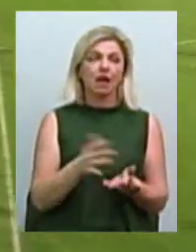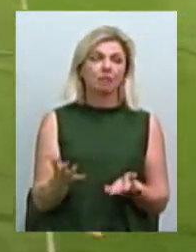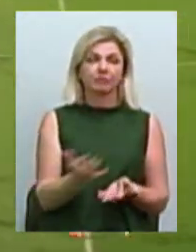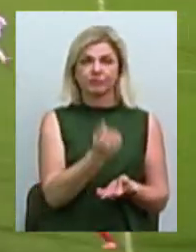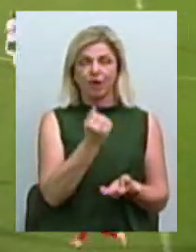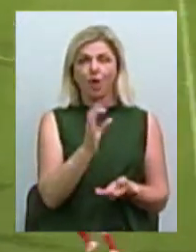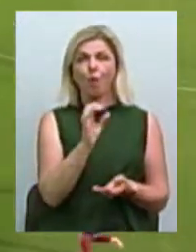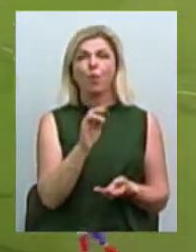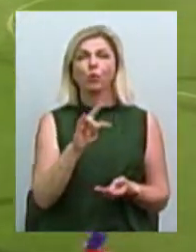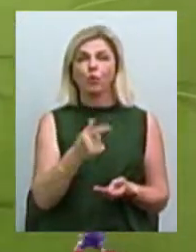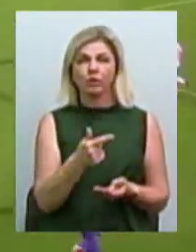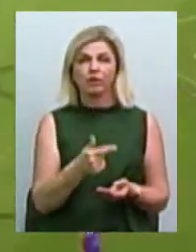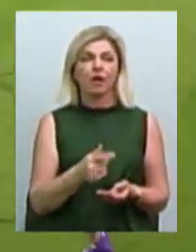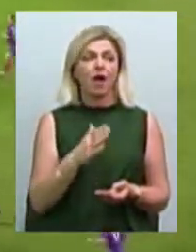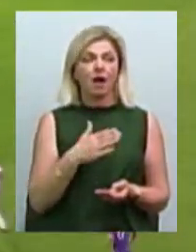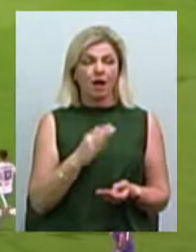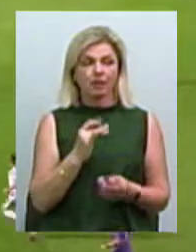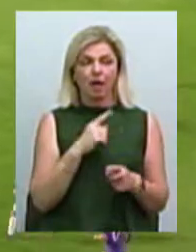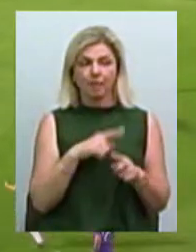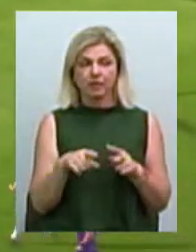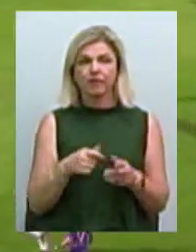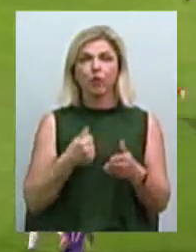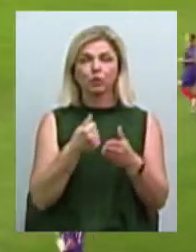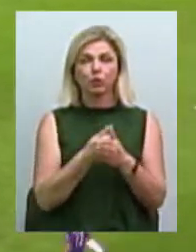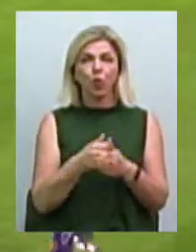«Оболоні» Олександр Гуськов. На швидкості пройшов до карного